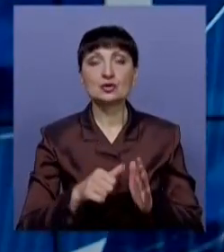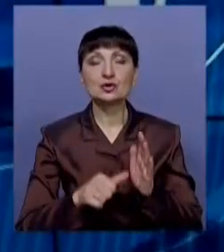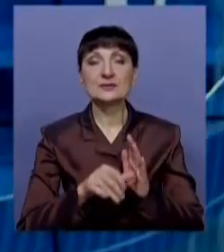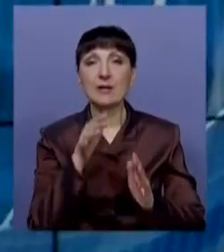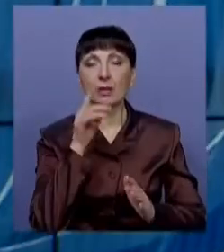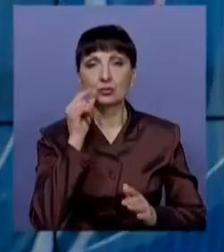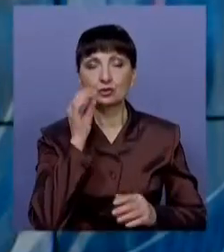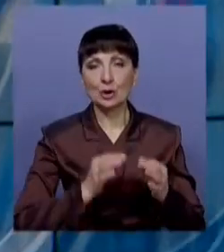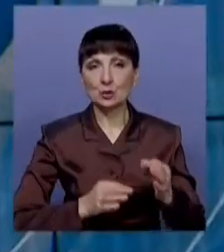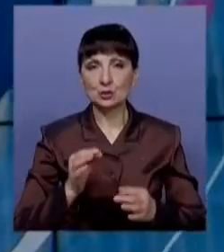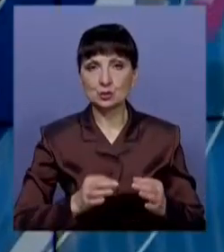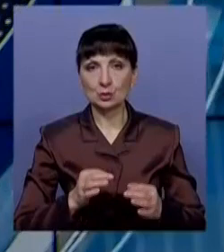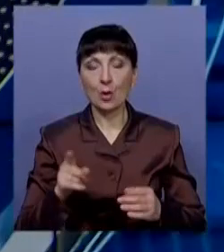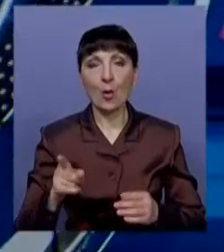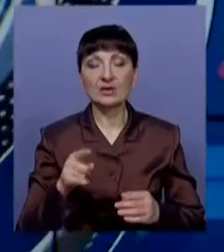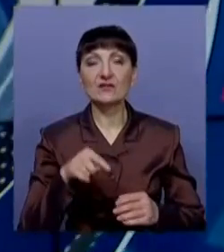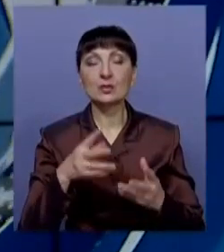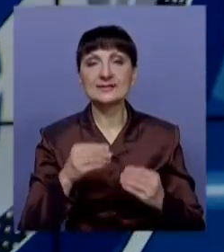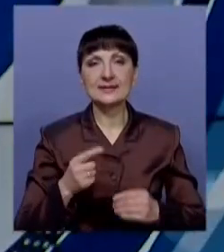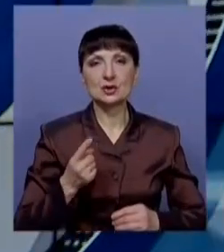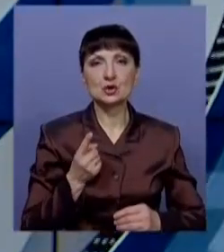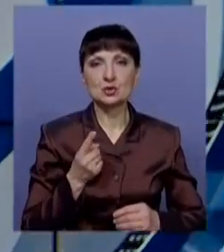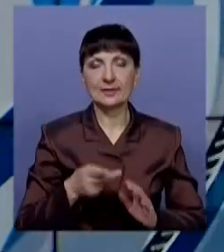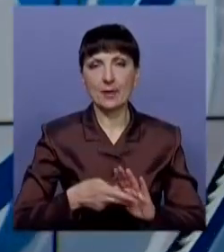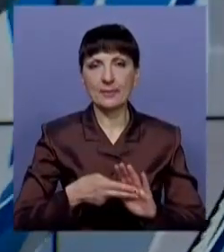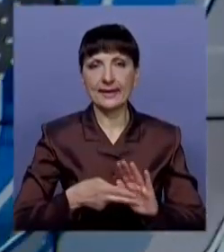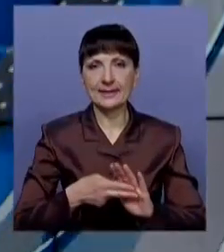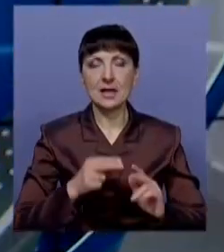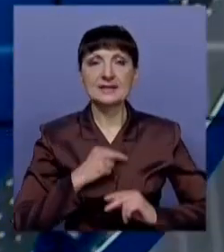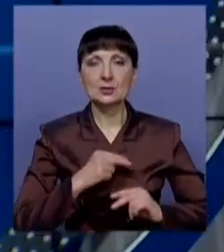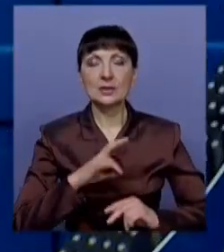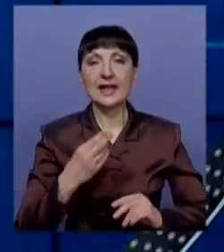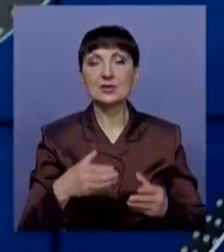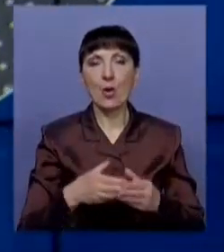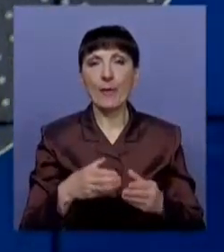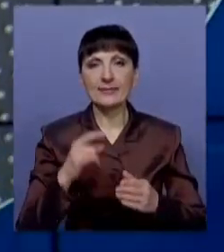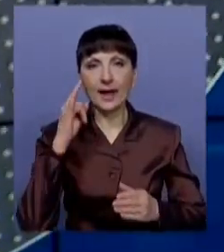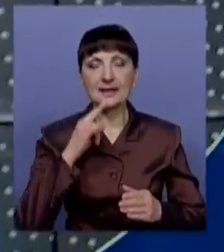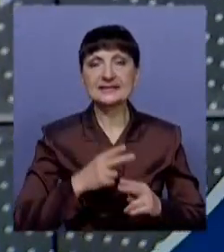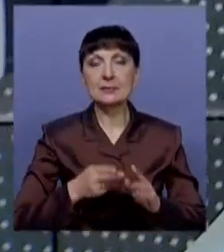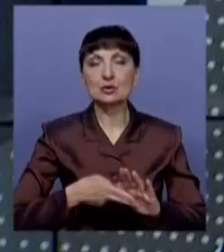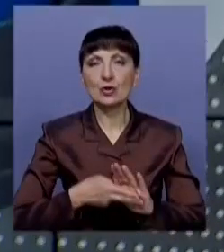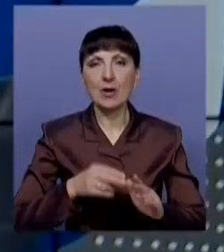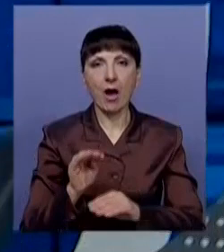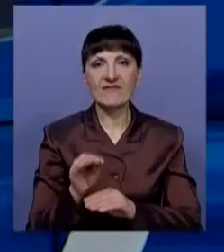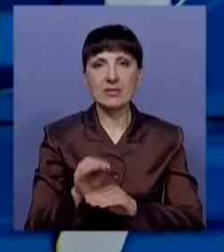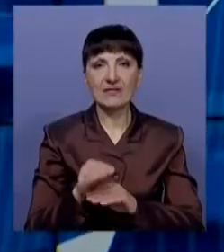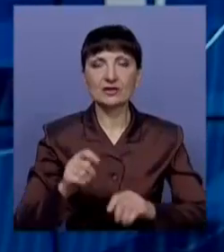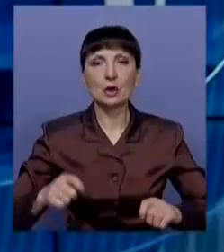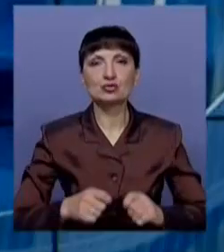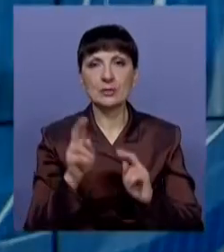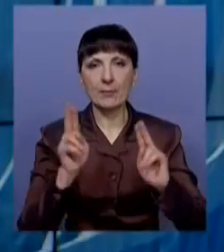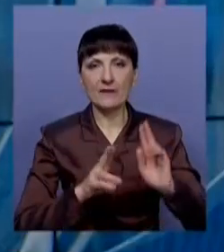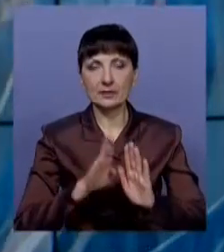60-летний Досбатыр Ахмеджанов. Он в тот день дежурил на переезде. Сотрудника национальной компании «Казахстан» Тимур Жолы обвиняют в нарушении